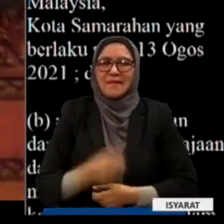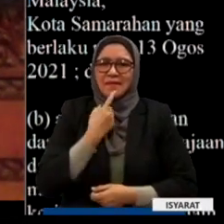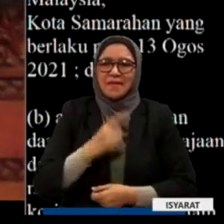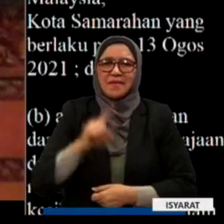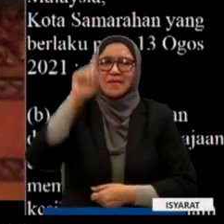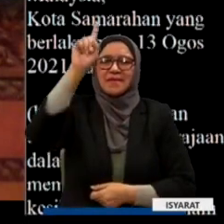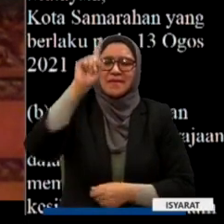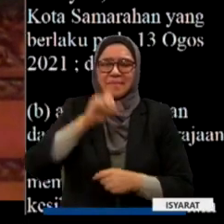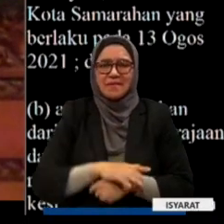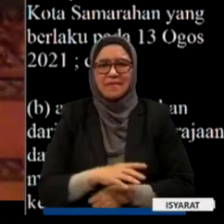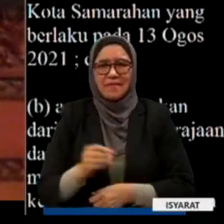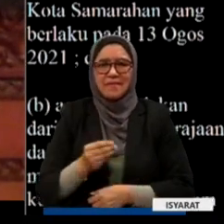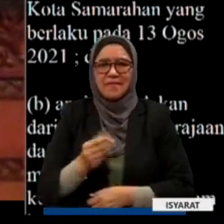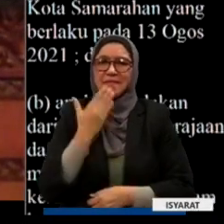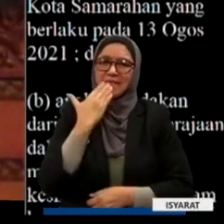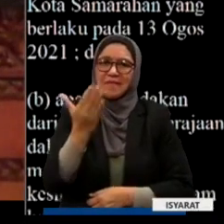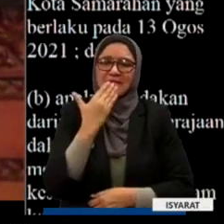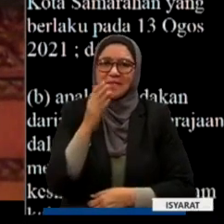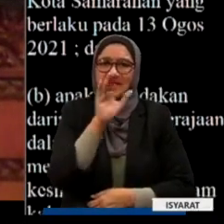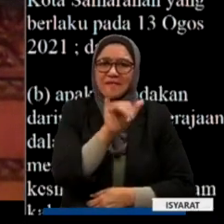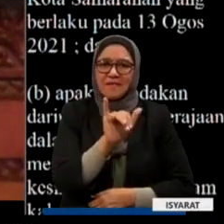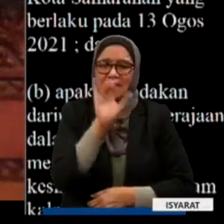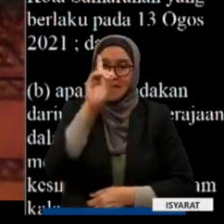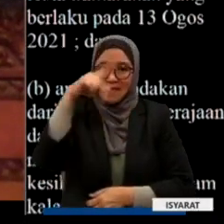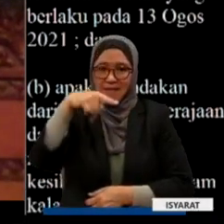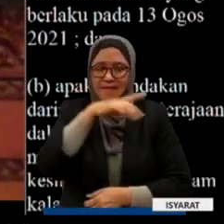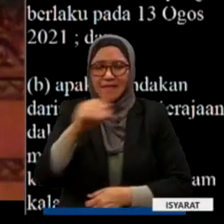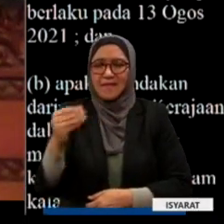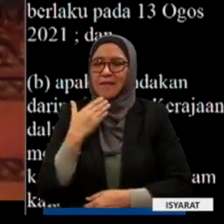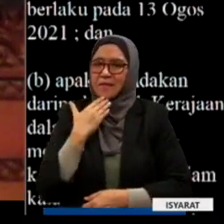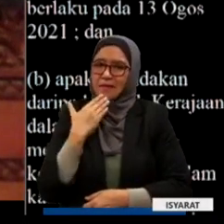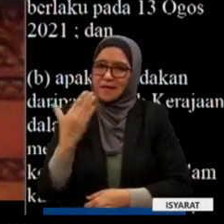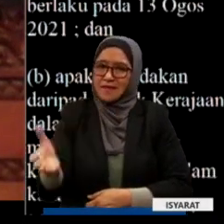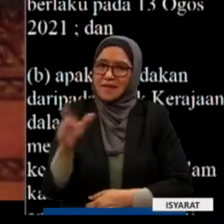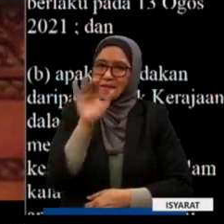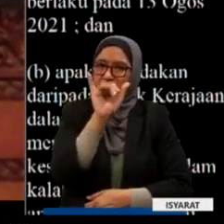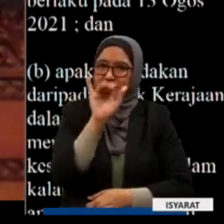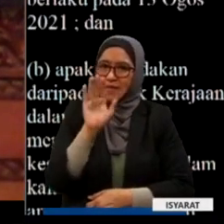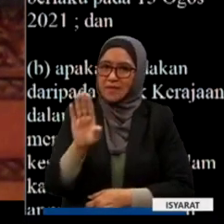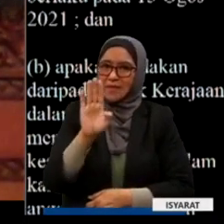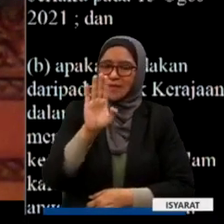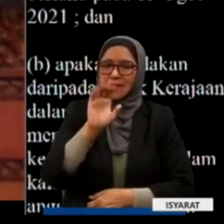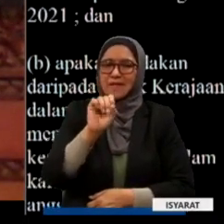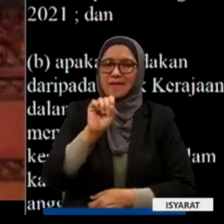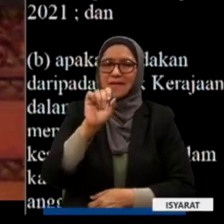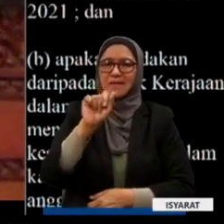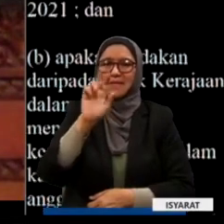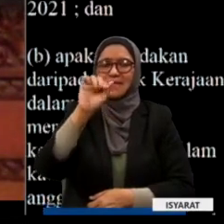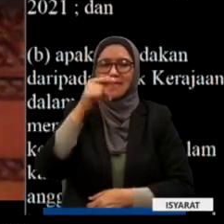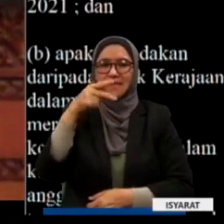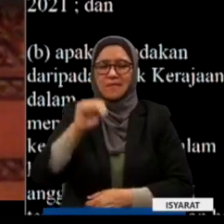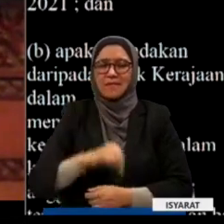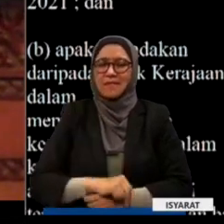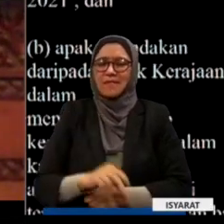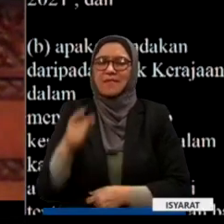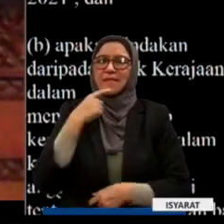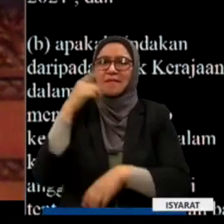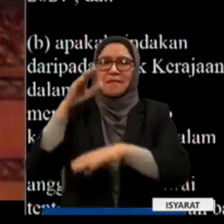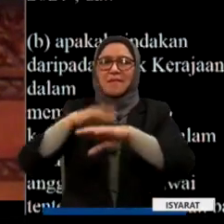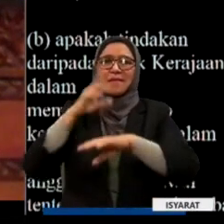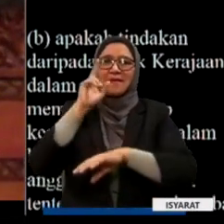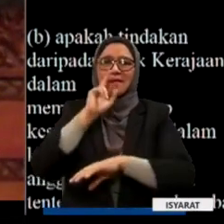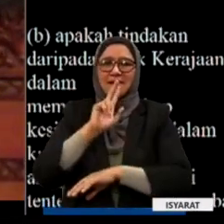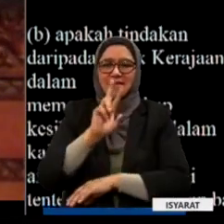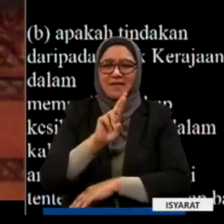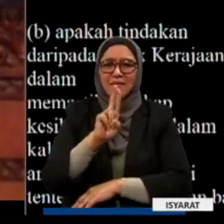Bismillahirohmanirohim Terima kasih tuanya betul Terima kasih juga saya ucapkan kepada yang berhormat kota samarahan yang dikenali sebagai Kak